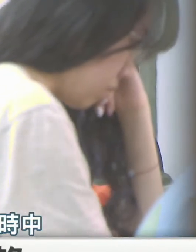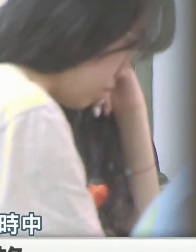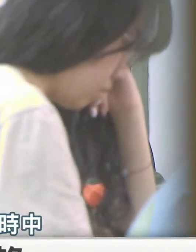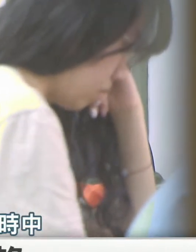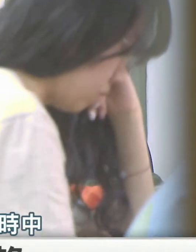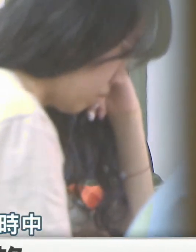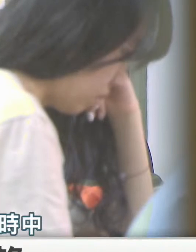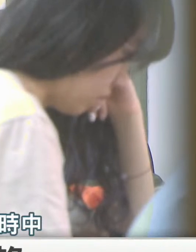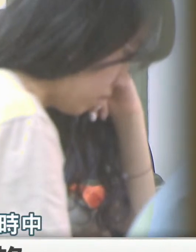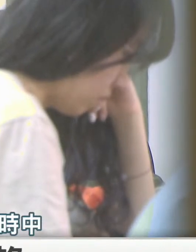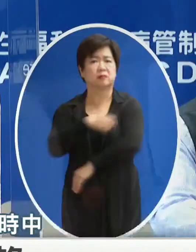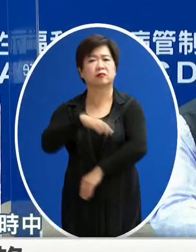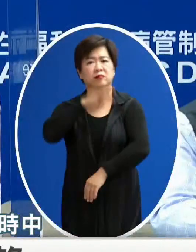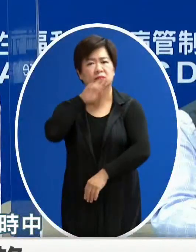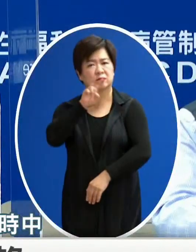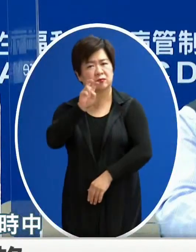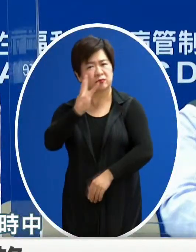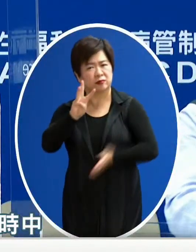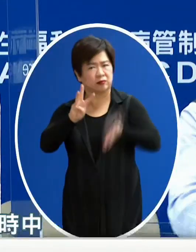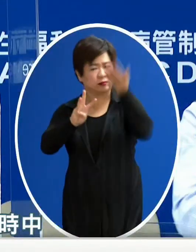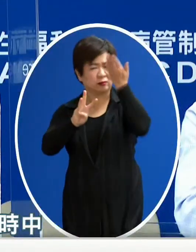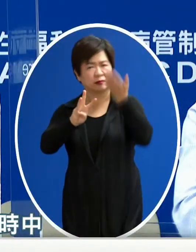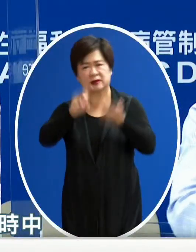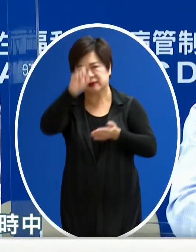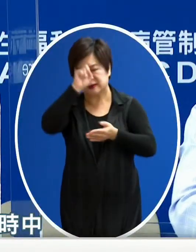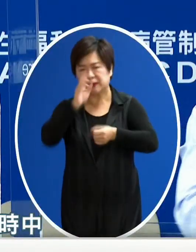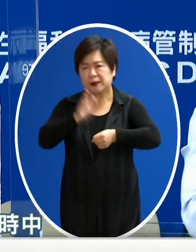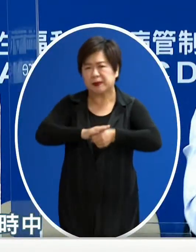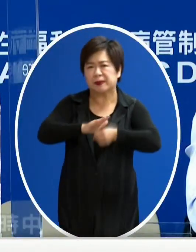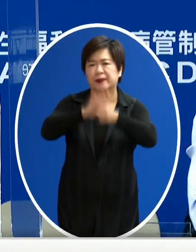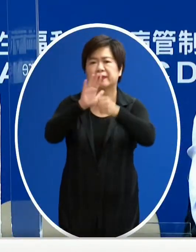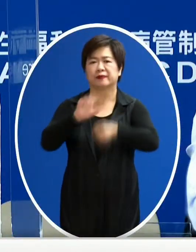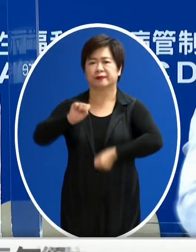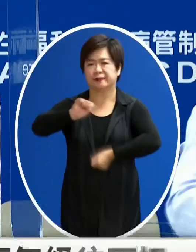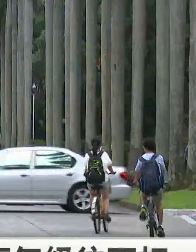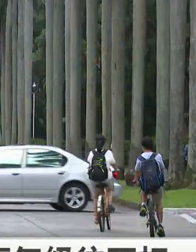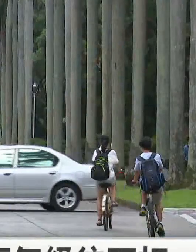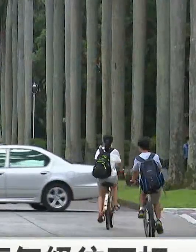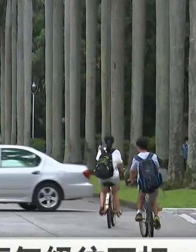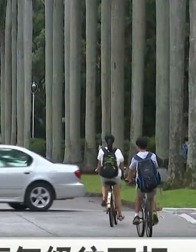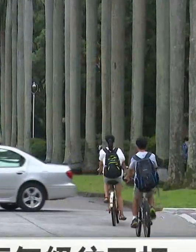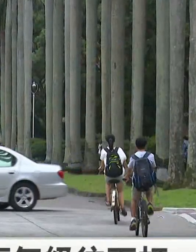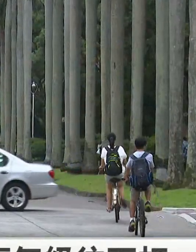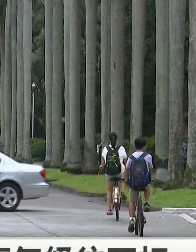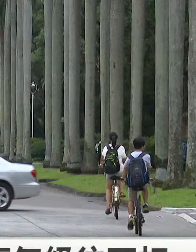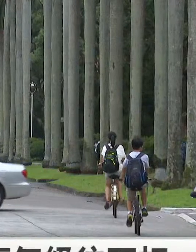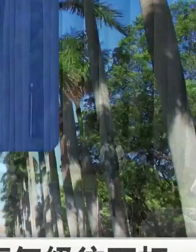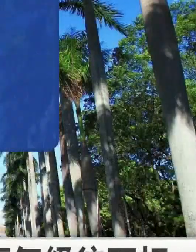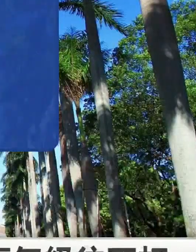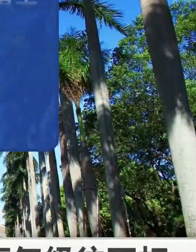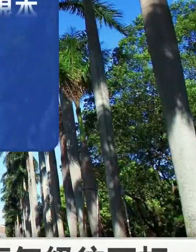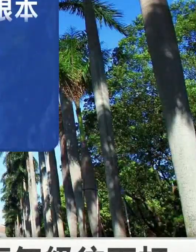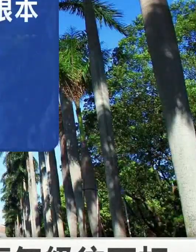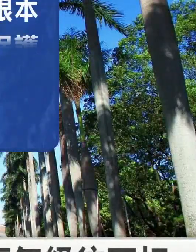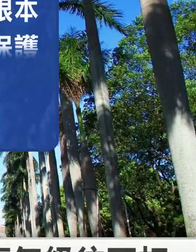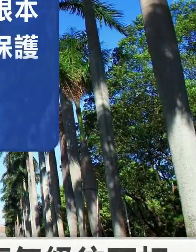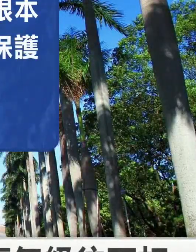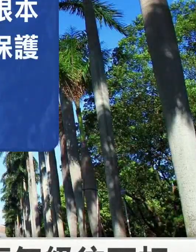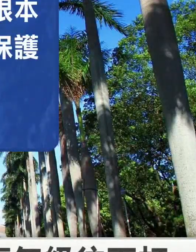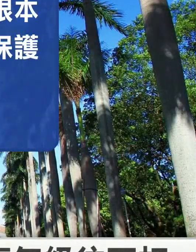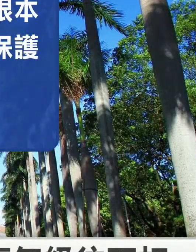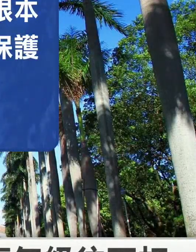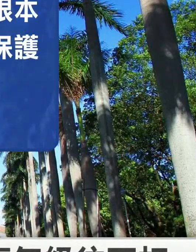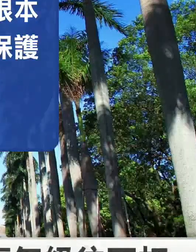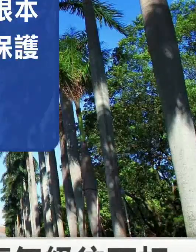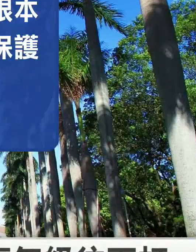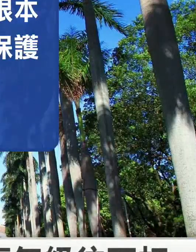到23岁嘛，好，我们希望把这个缺口把它补齐来了。 但像台湾大学就呼吁，也让大专学生